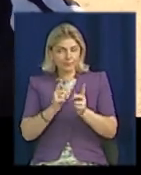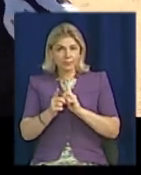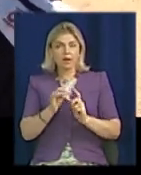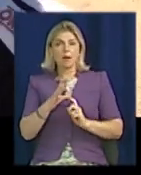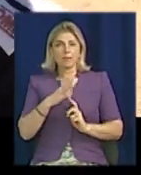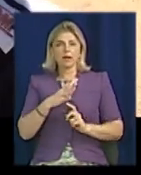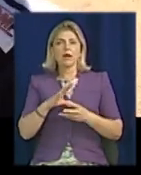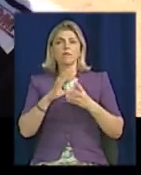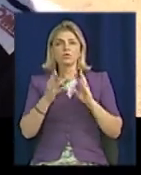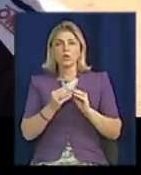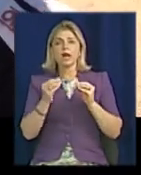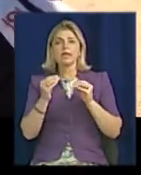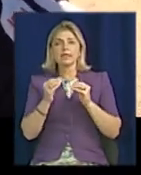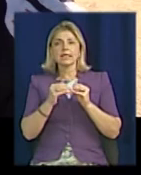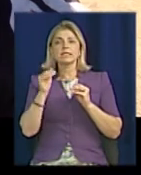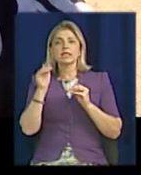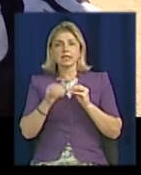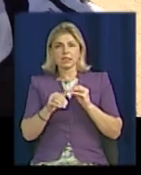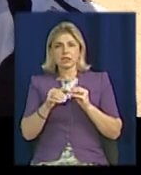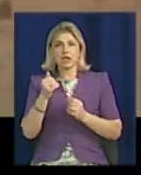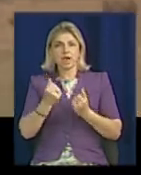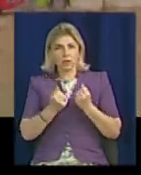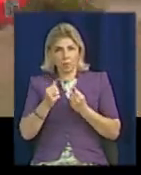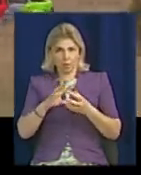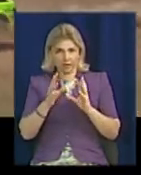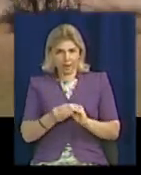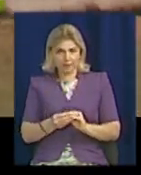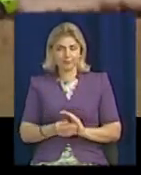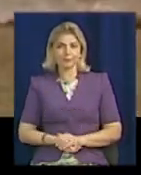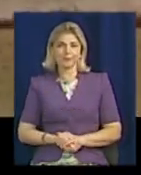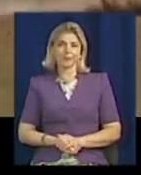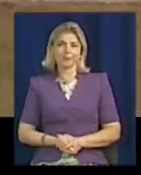по-моєму, 10 автомобілів взагалі.